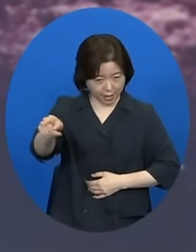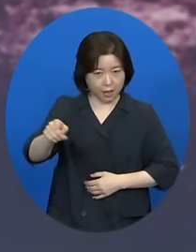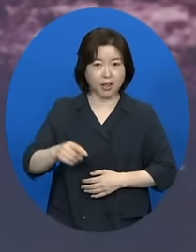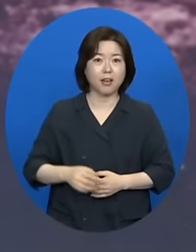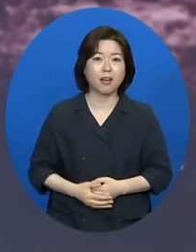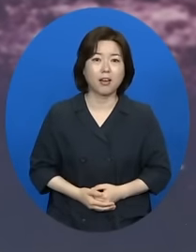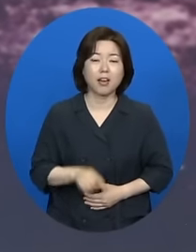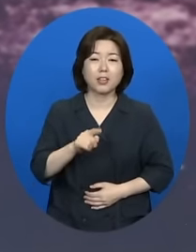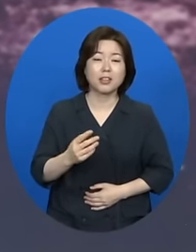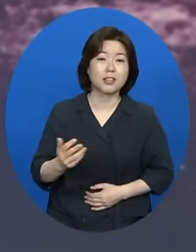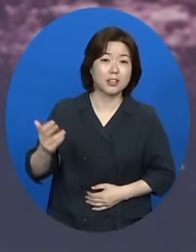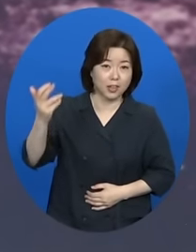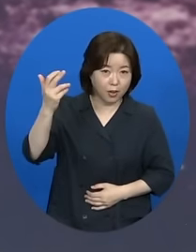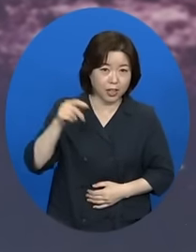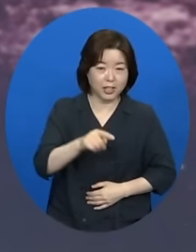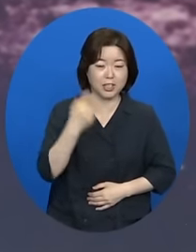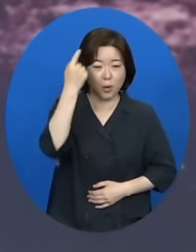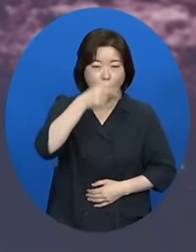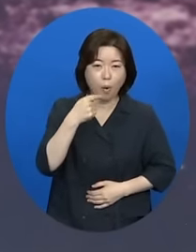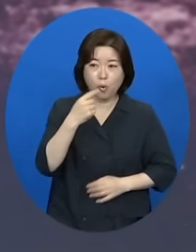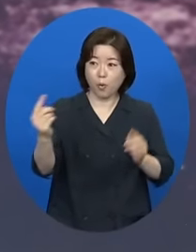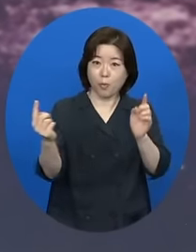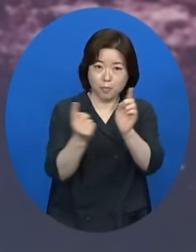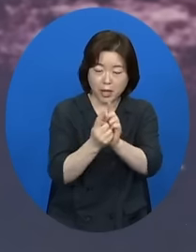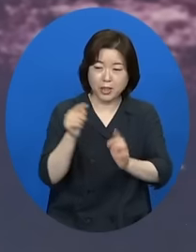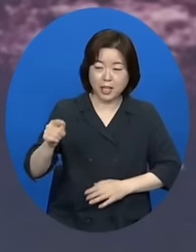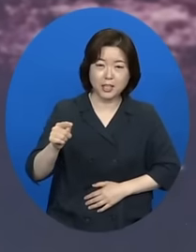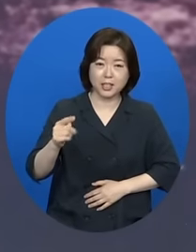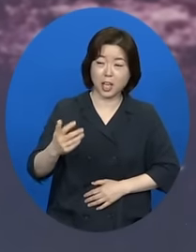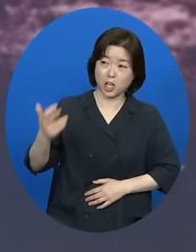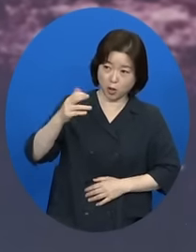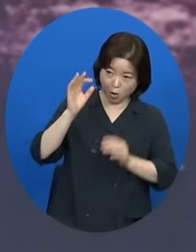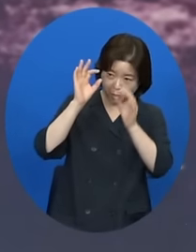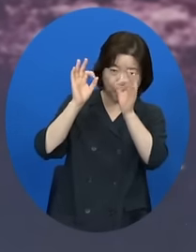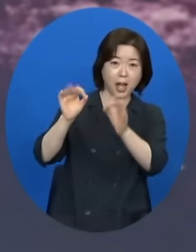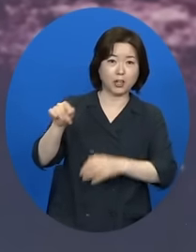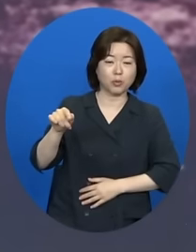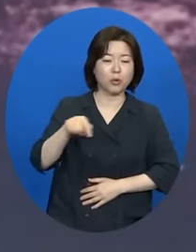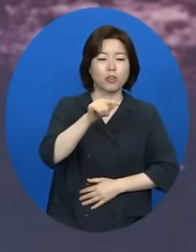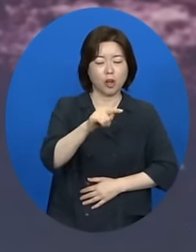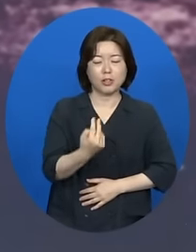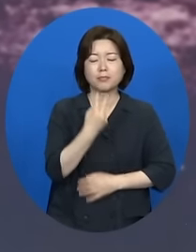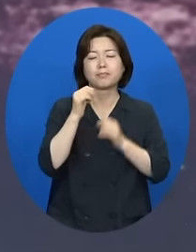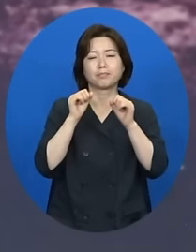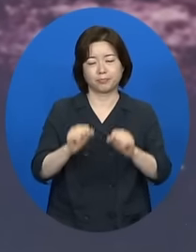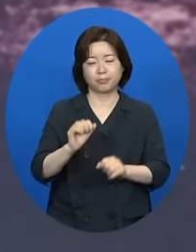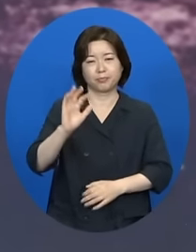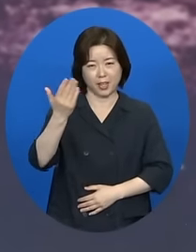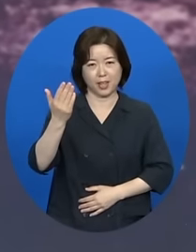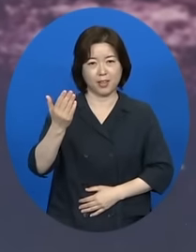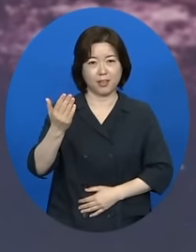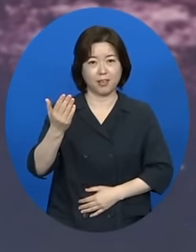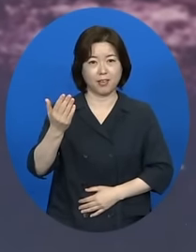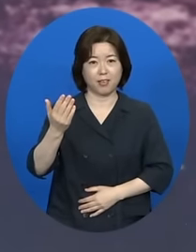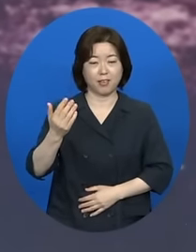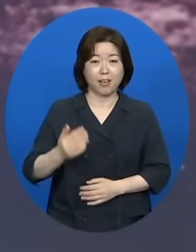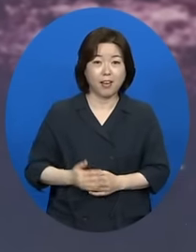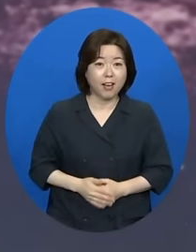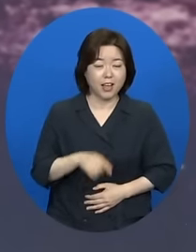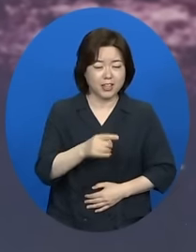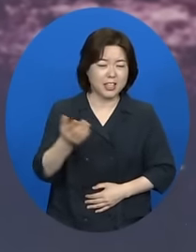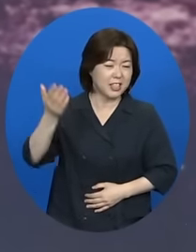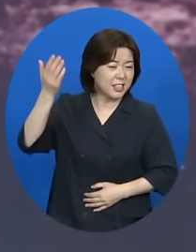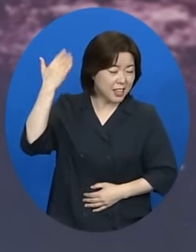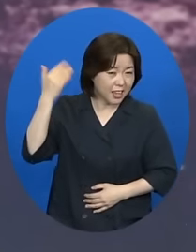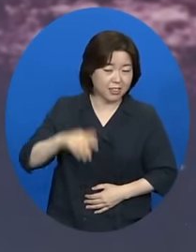형이 너의 얼굴을 보고 너가 그의 형의 얼굴을 보아도 너는 생명이 보존될 거야. 너의 옛 야곱은